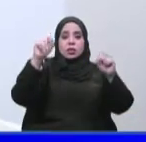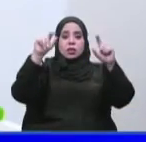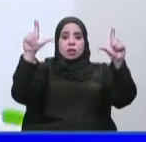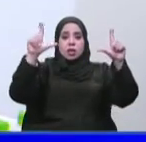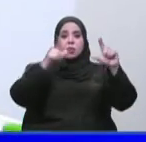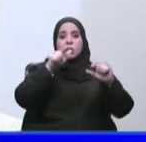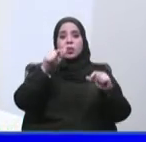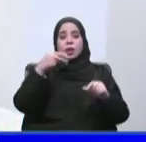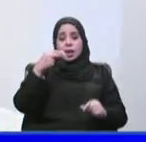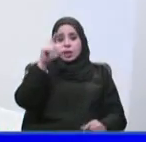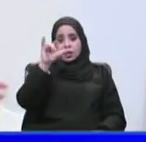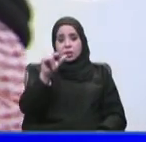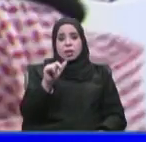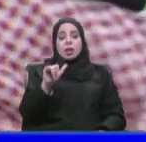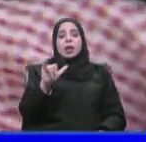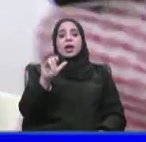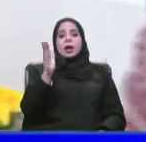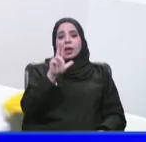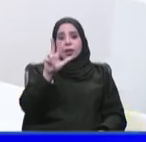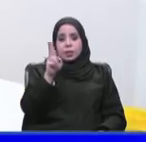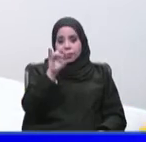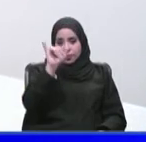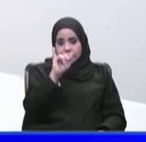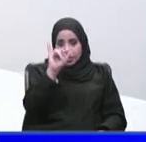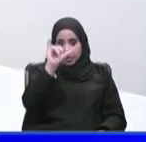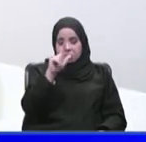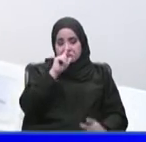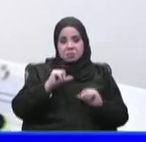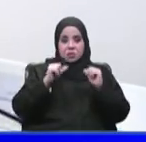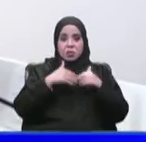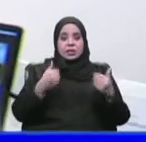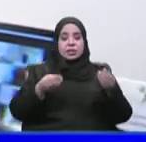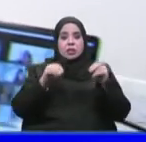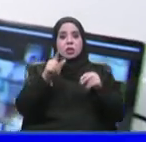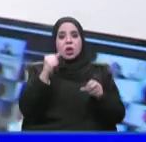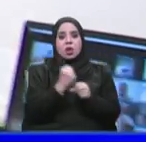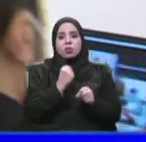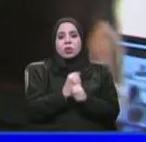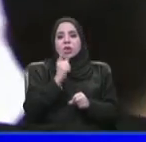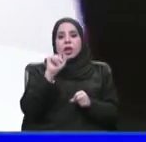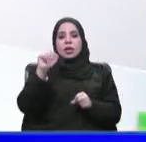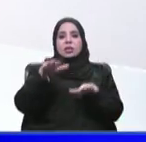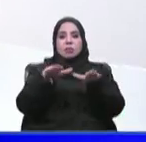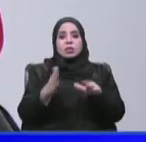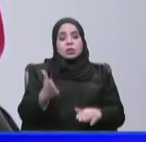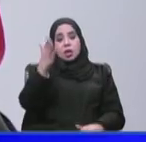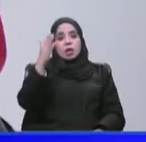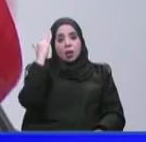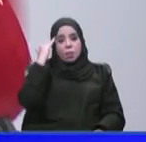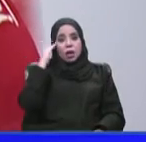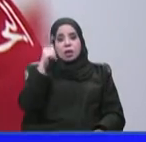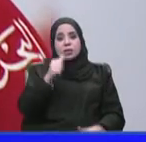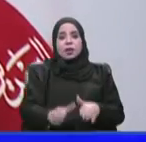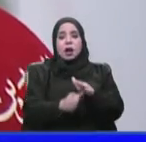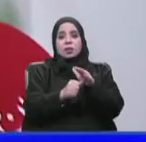شؤون الإعلام سعادة السيد علي بن محمد الرميحي عن الفخر والاعتزاز بالأدوار الوطنية للمجلس الأعلى للمرأة